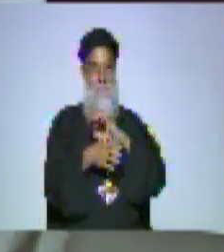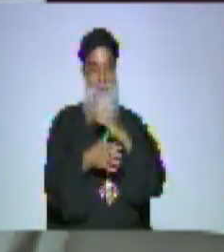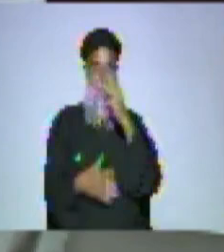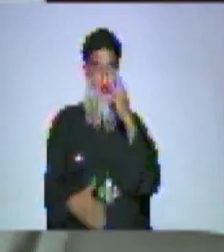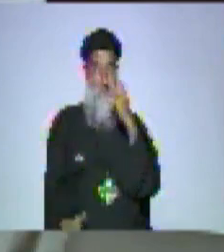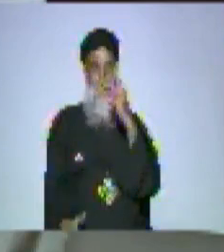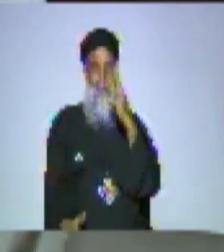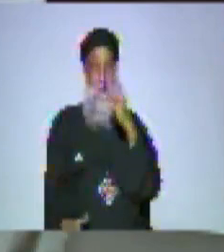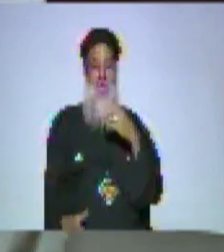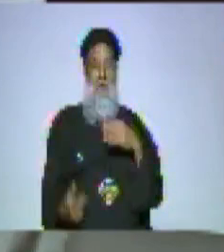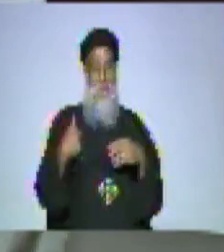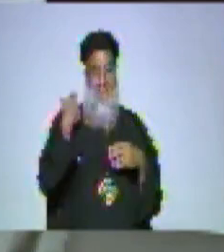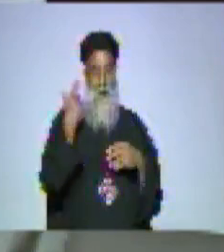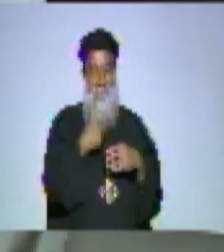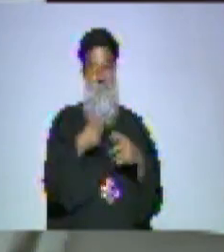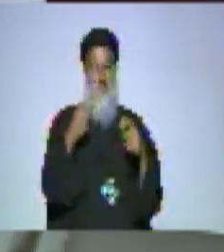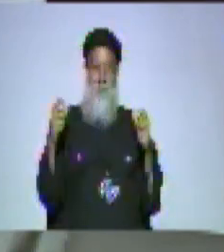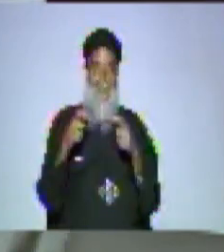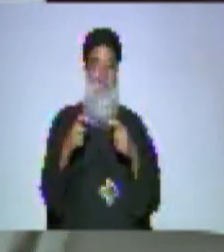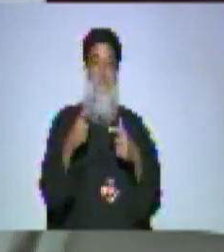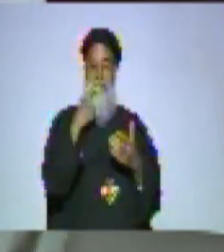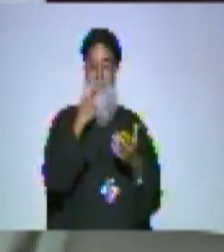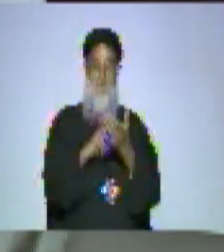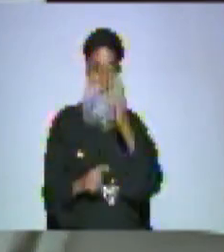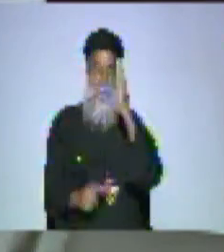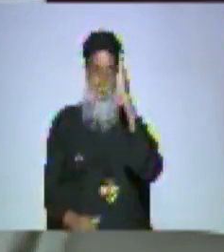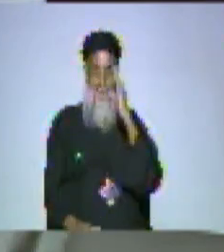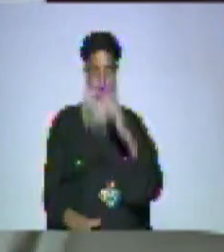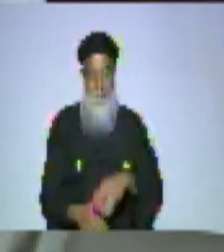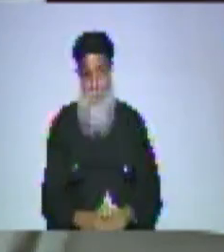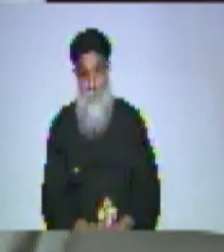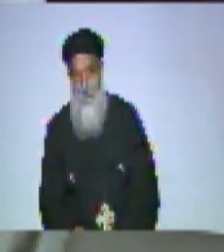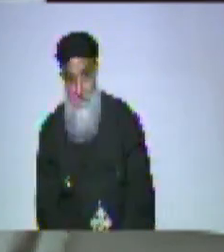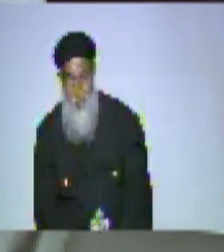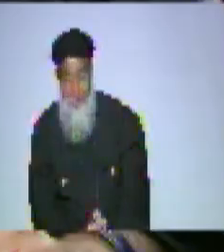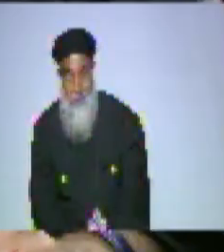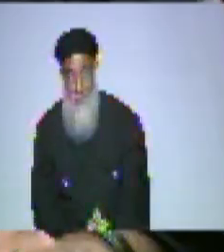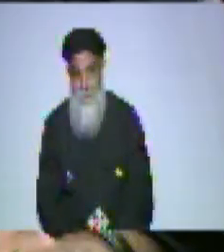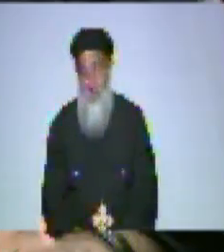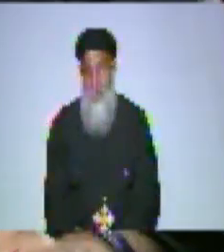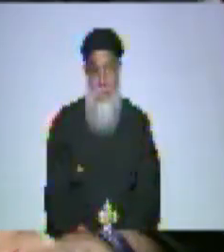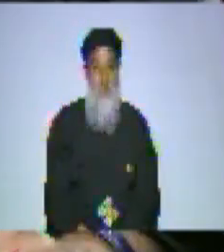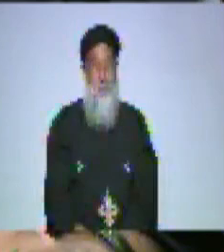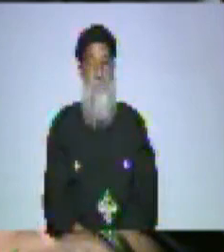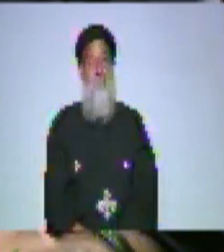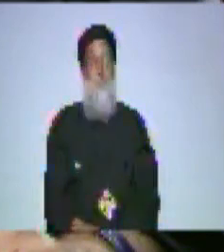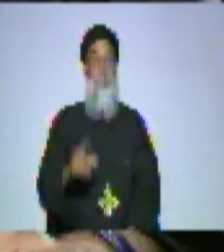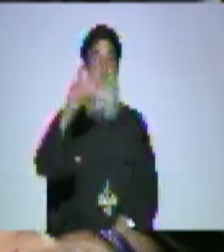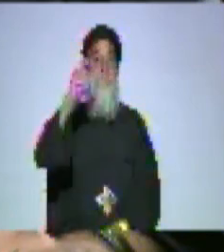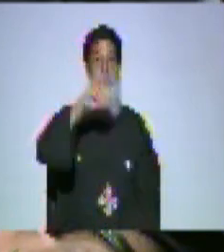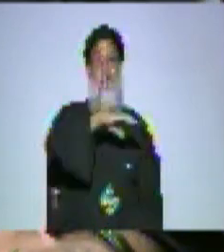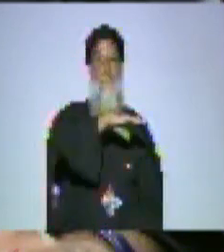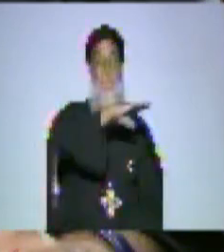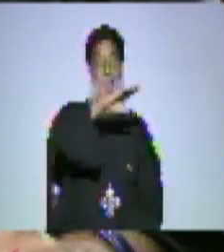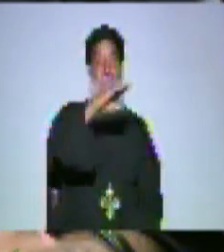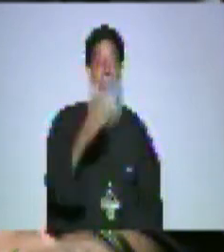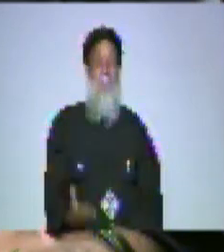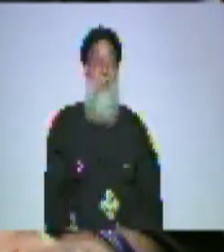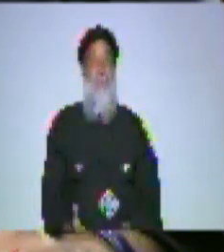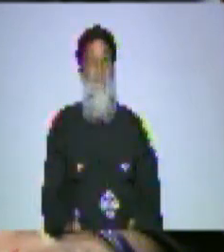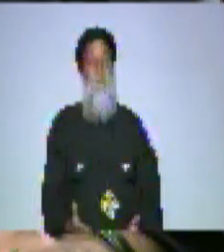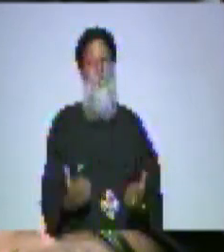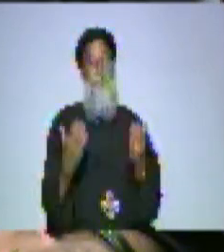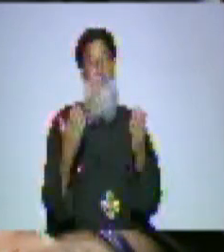المقدس اخذنا القرار ده يعني المياه نقول له تفضل يا رب يعني كلمه